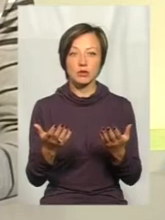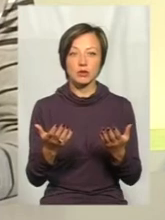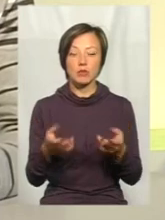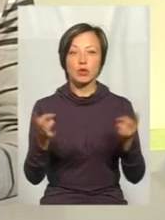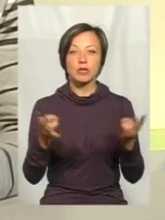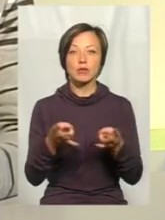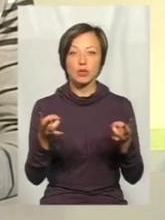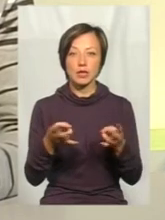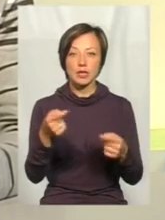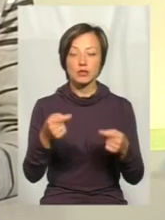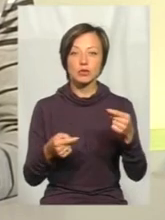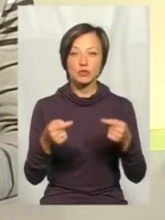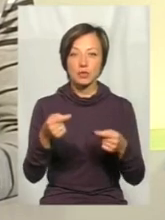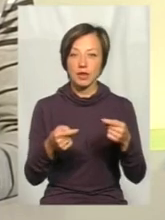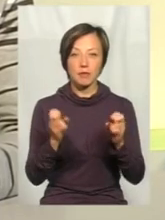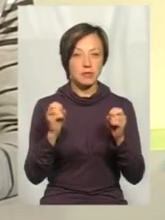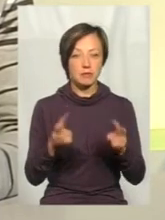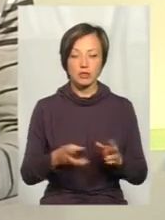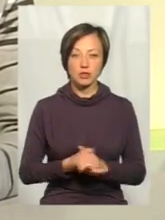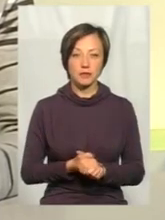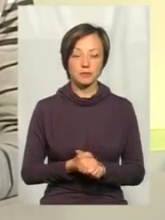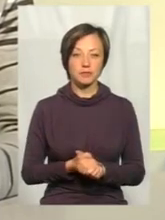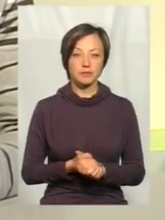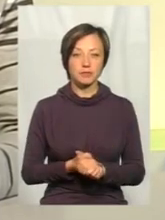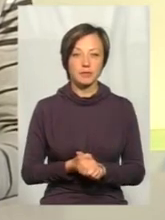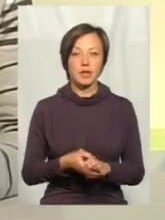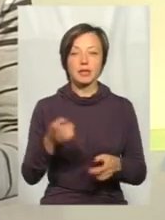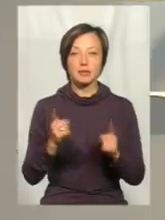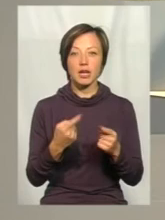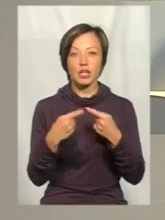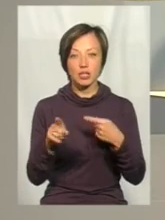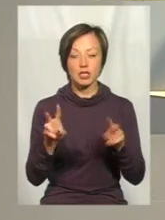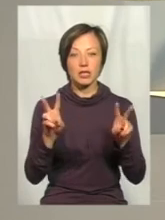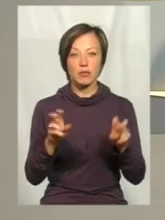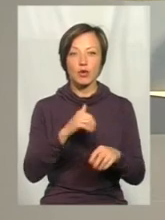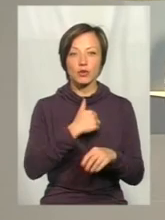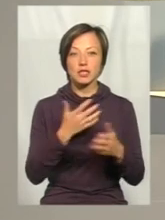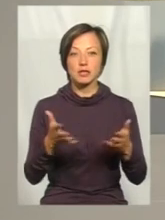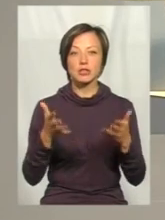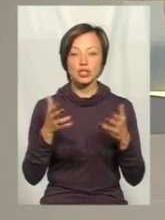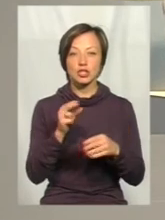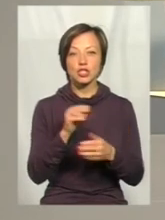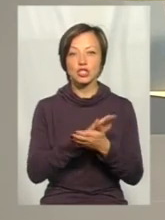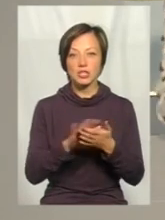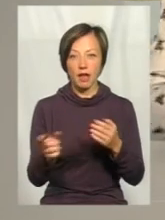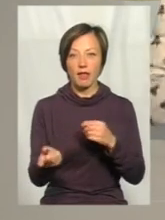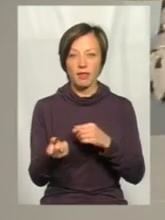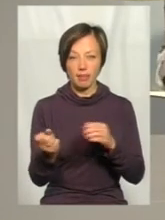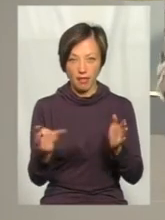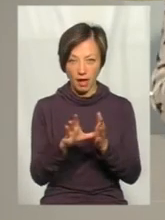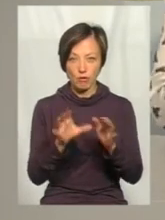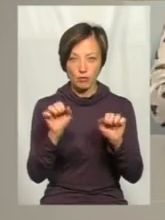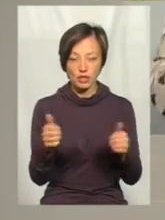потребує дискусії, тому що вона небезпечна. Ну, насправді це вже інше, а хочеться з'ясувати, от чиста енергія все ж таки може